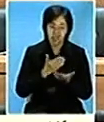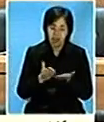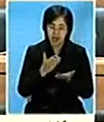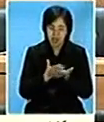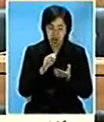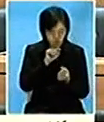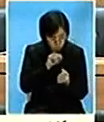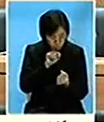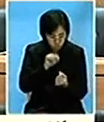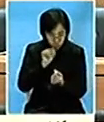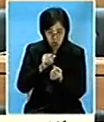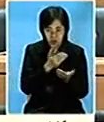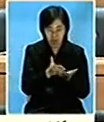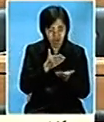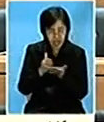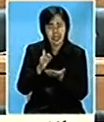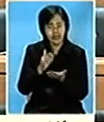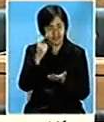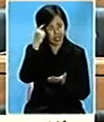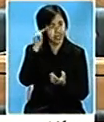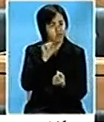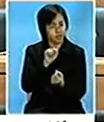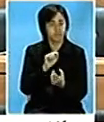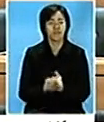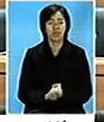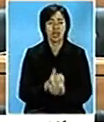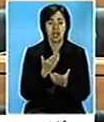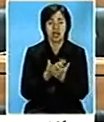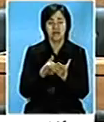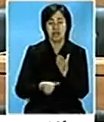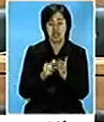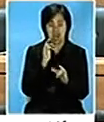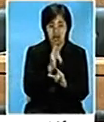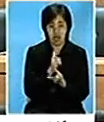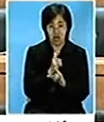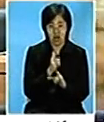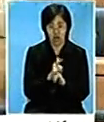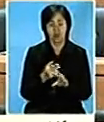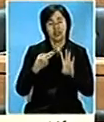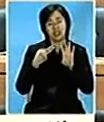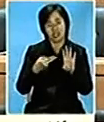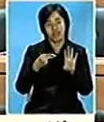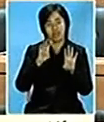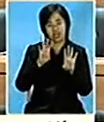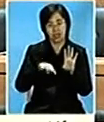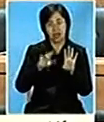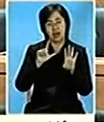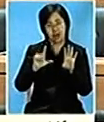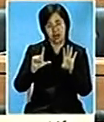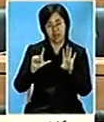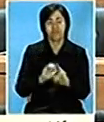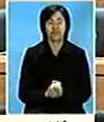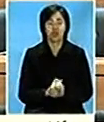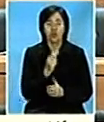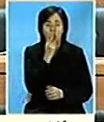ที่สุดนะครับท่านได้ภาษีจากเหล้าของเก่าของเดิมนะครับ 44,000 ล้านท่านได้